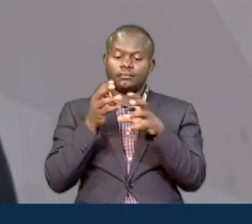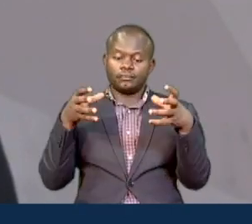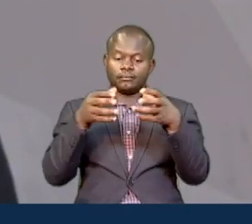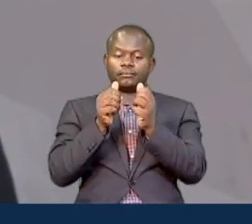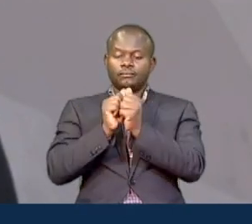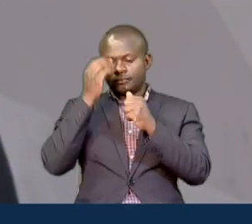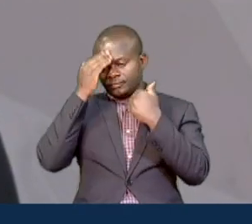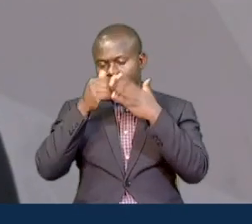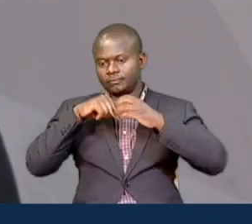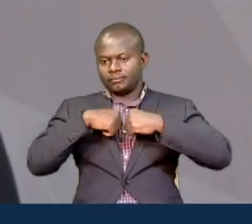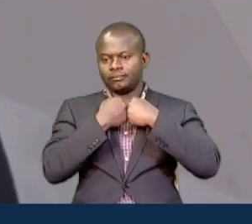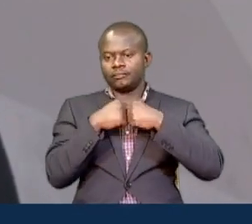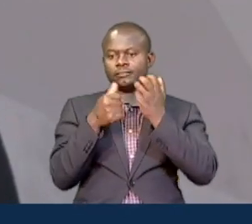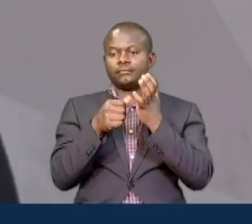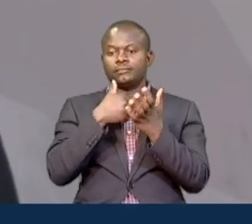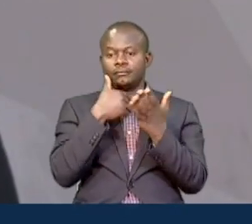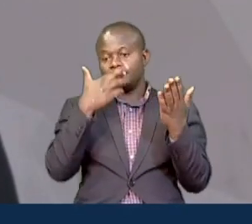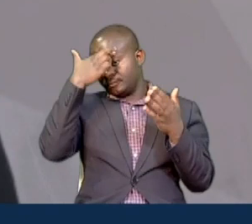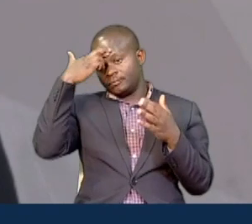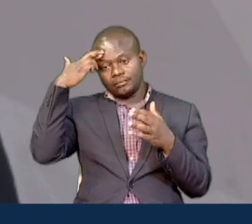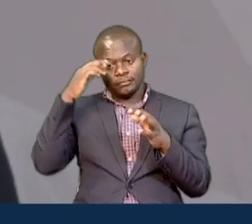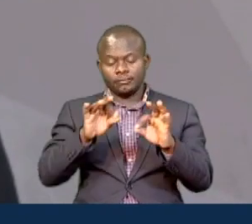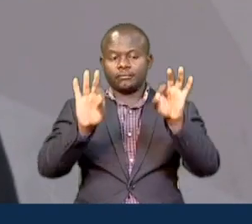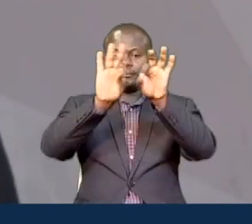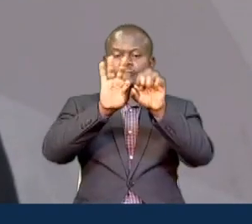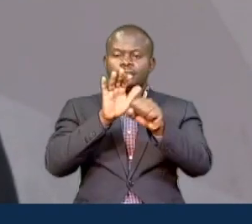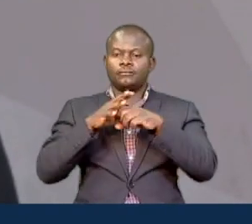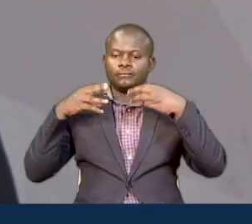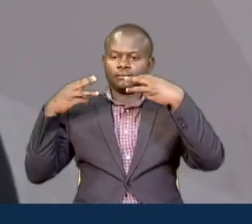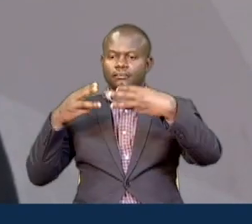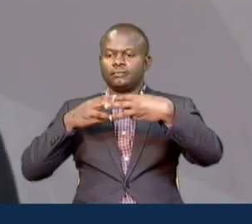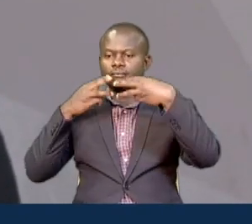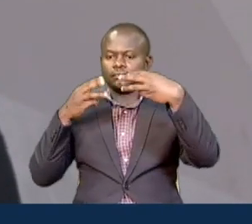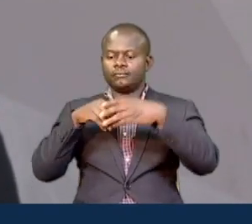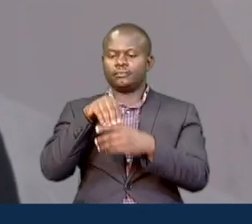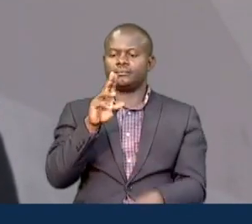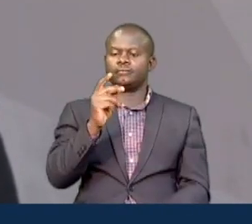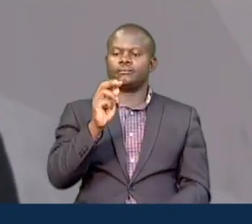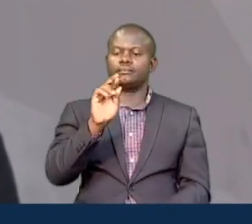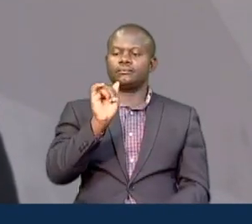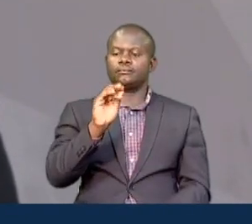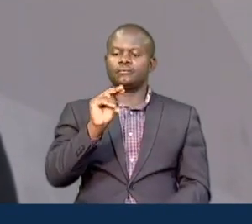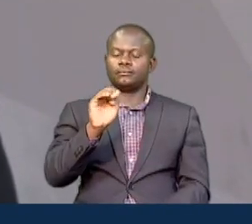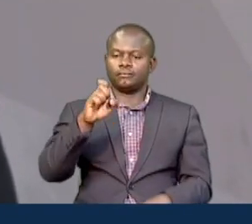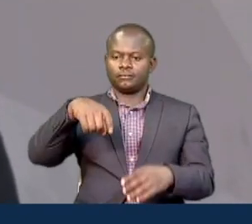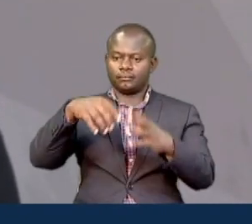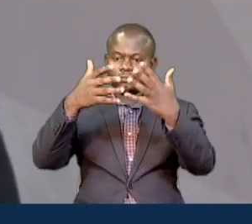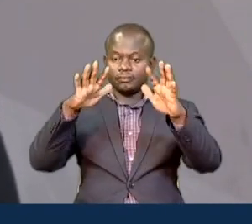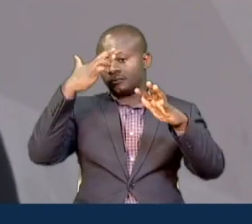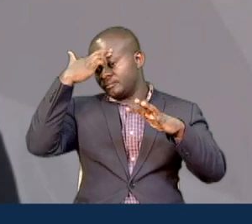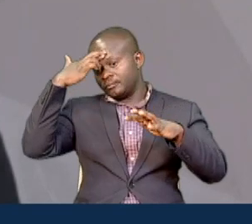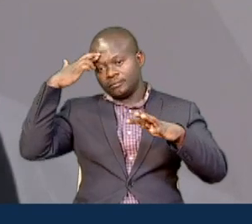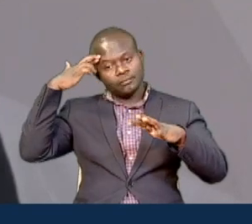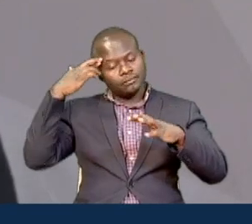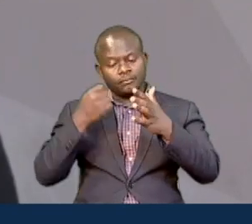duhangane n'ibibazo bitwugarije, ari nayo mpamvu ari ingenzi ko intambara yo muri Ukraine irangira, kuko nimwe muri izo mpamvu zituma isi